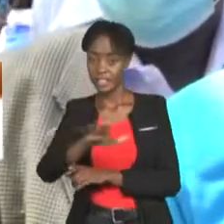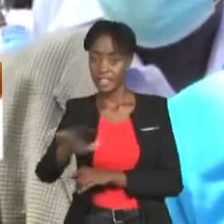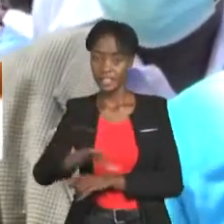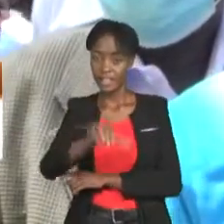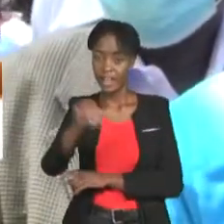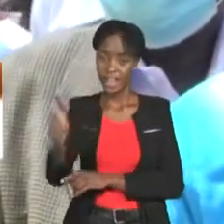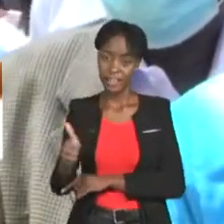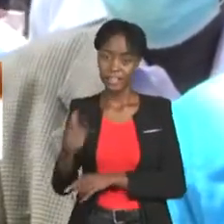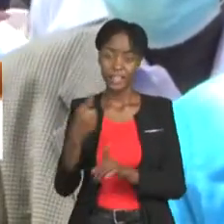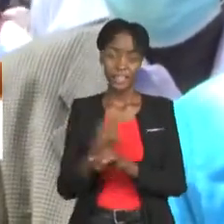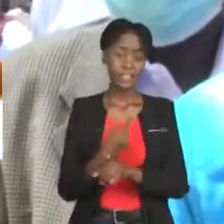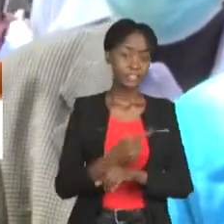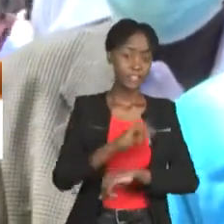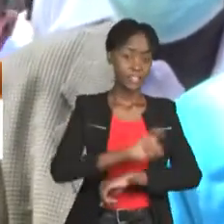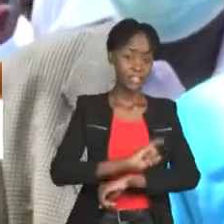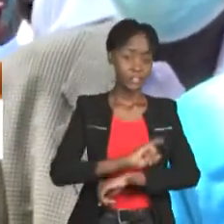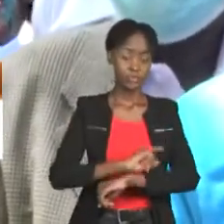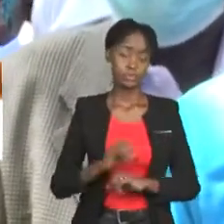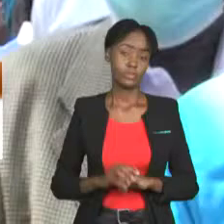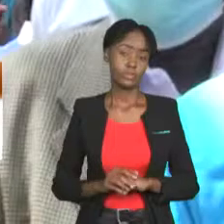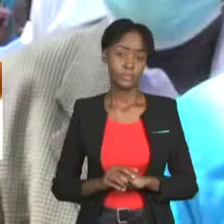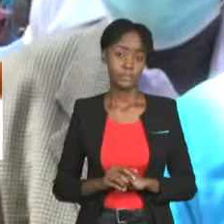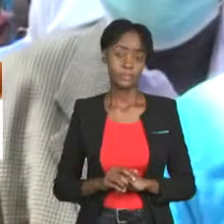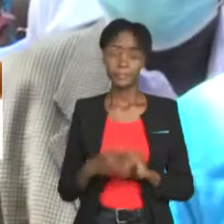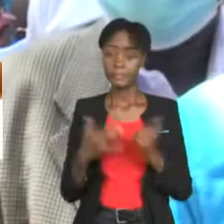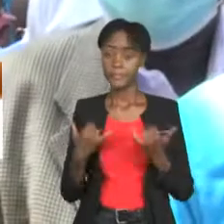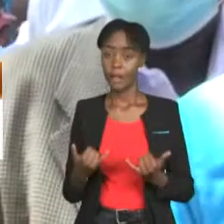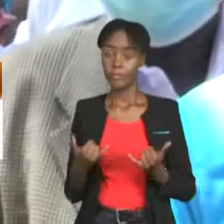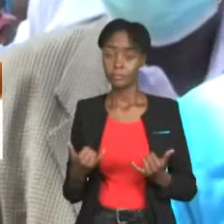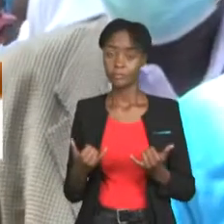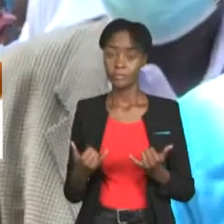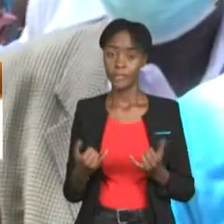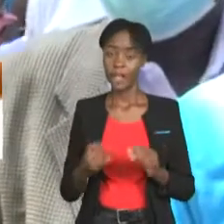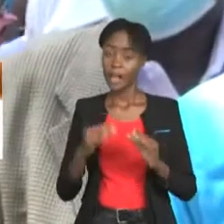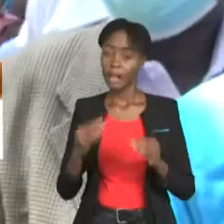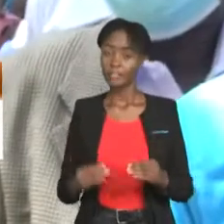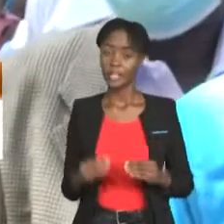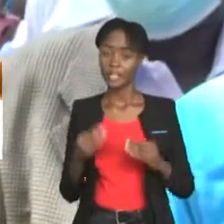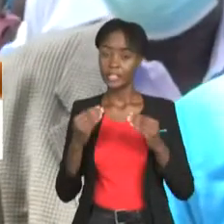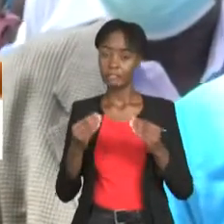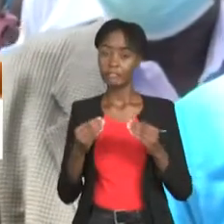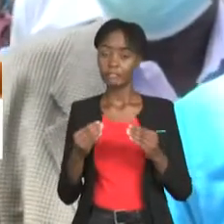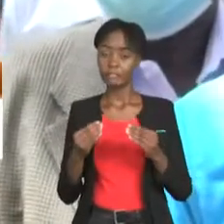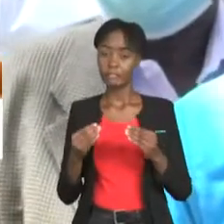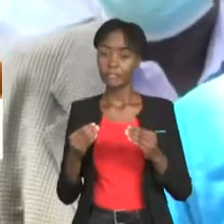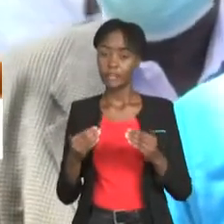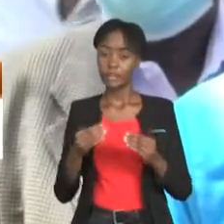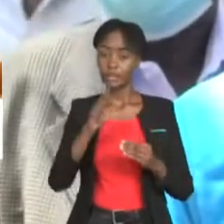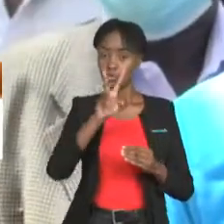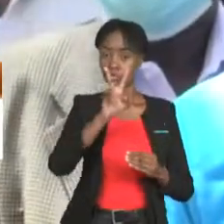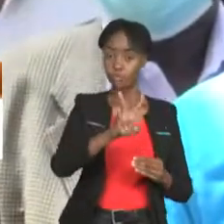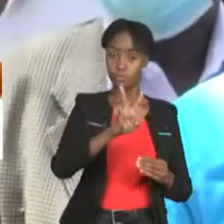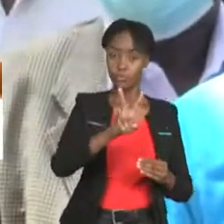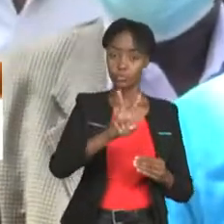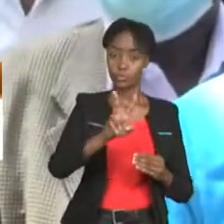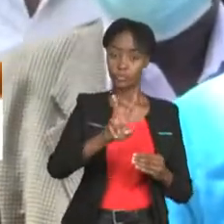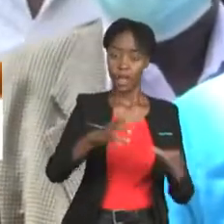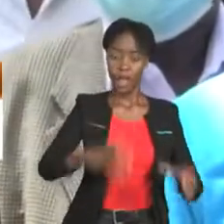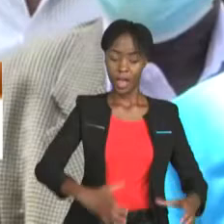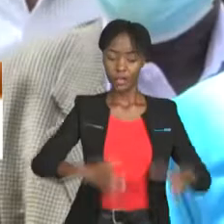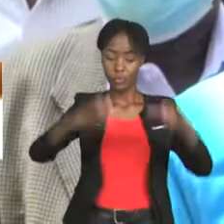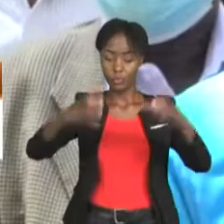vocational training centers in the county. Separately, we are setting up at least 2 hand washing containers for the